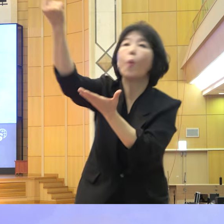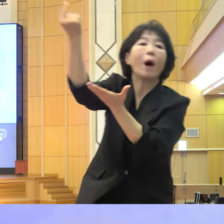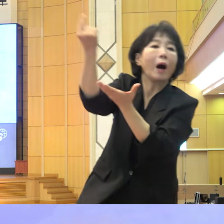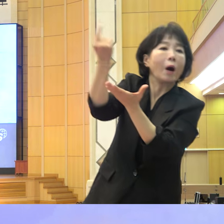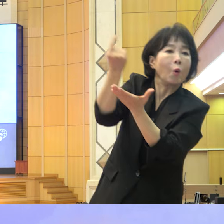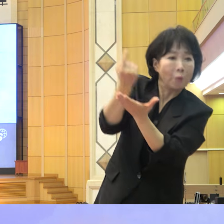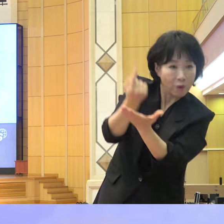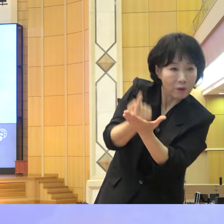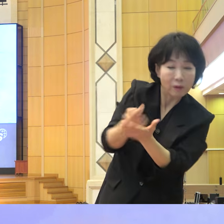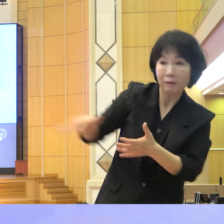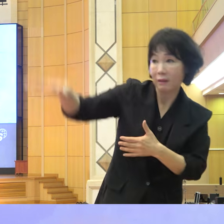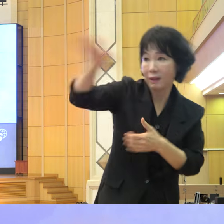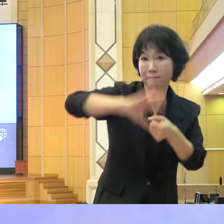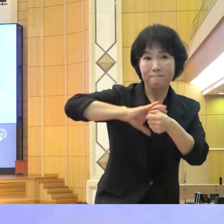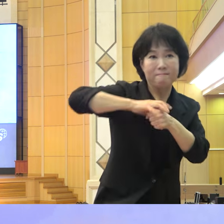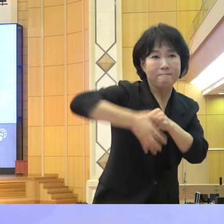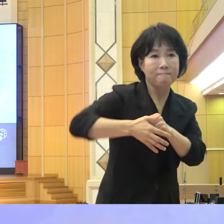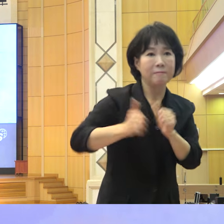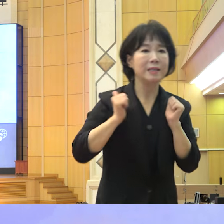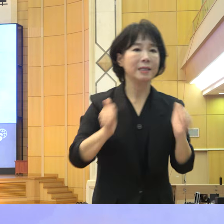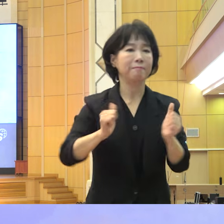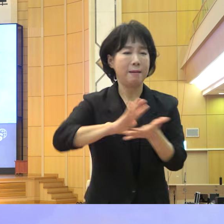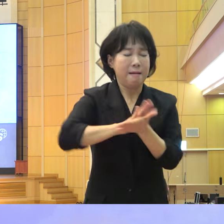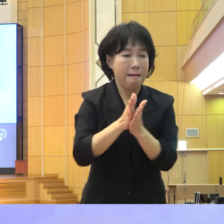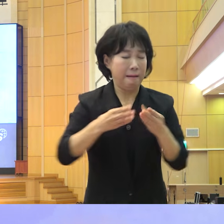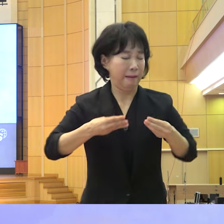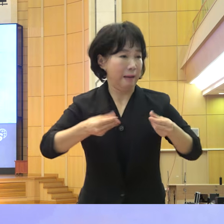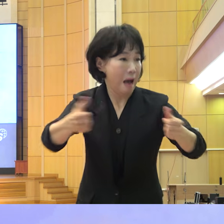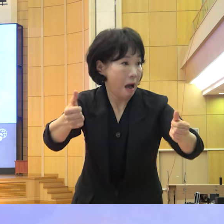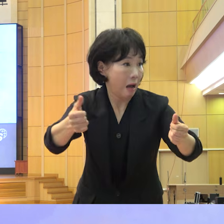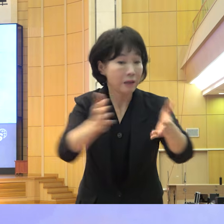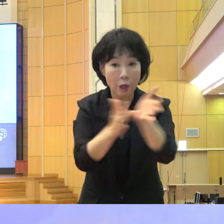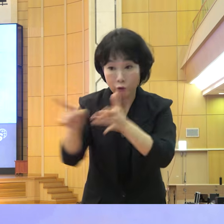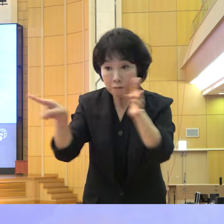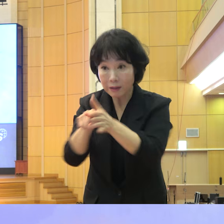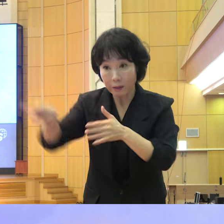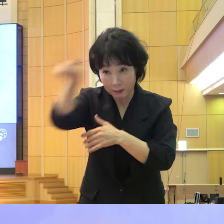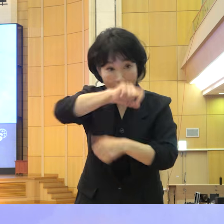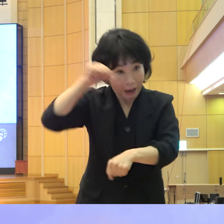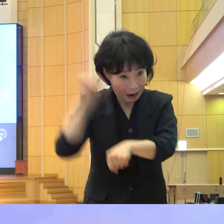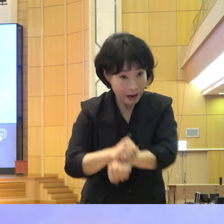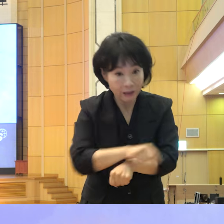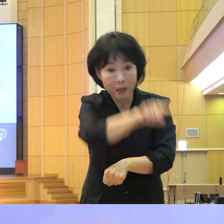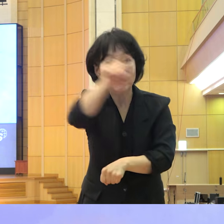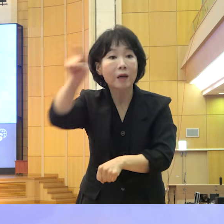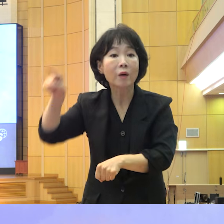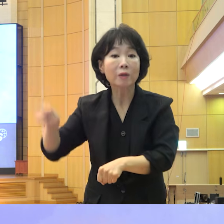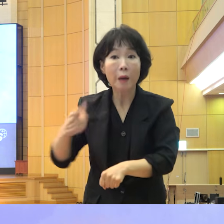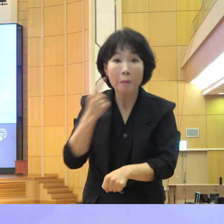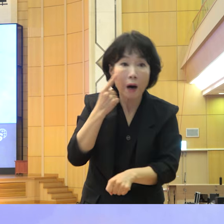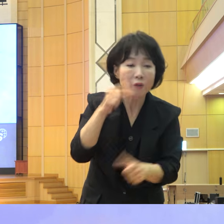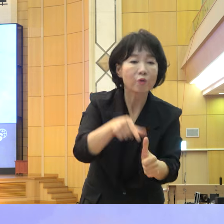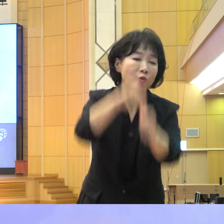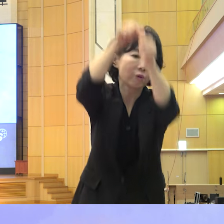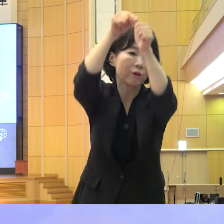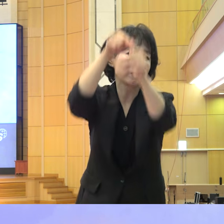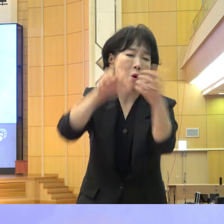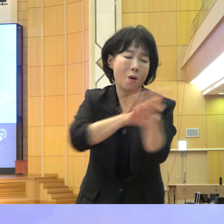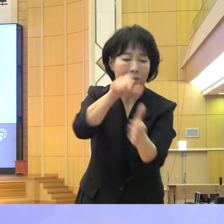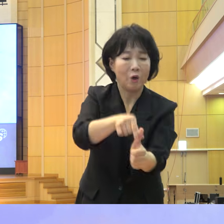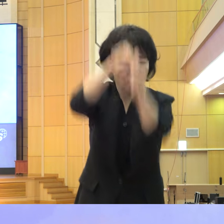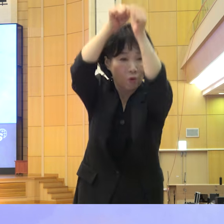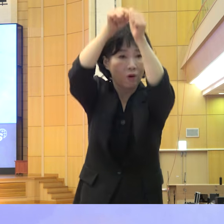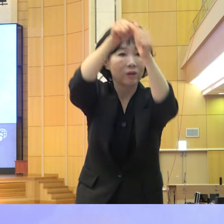강림하시면서 심판하게 되고, 주님을 끝까지 믿는 사람들은 그런